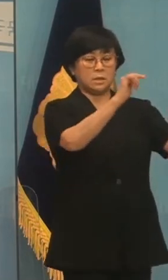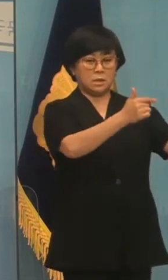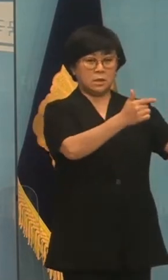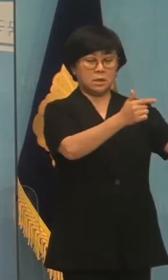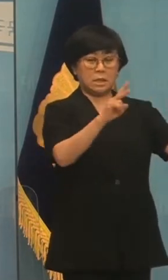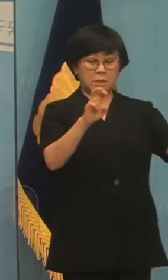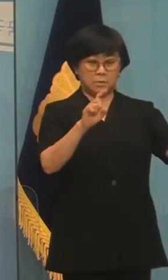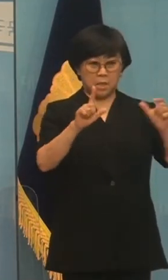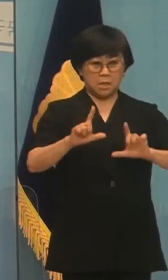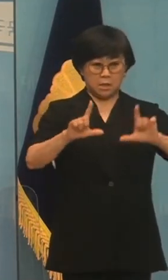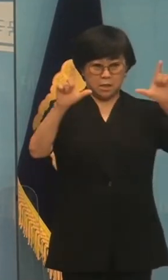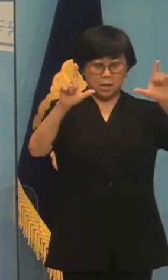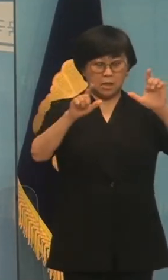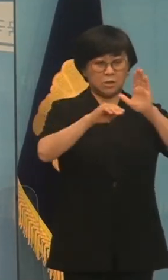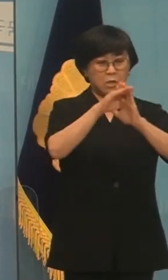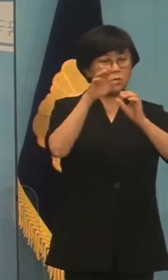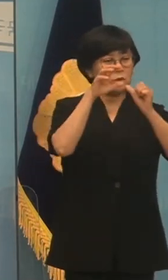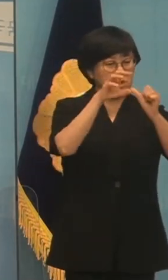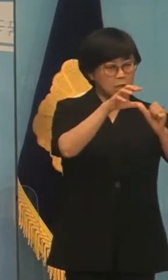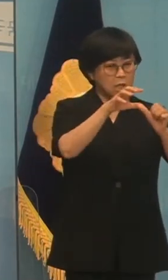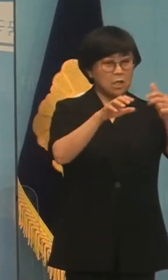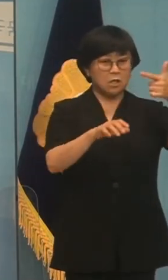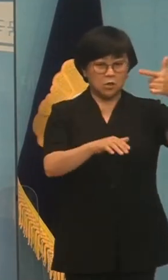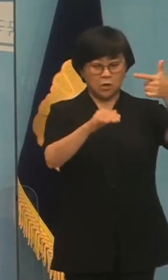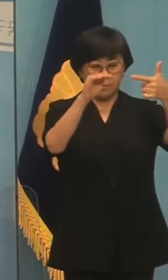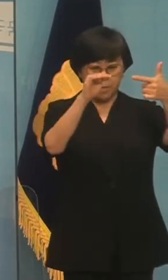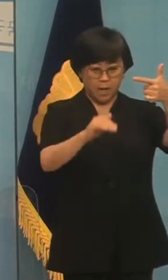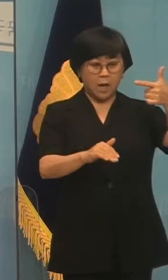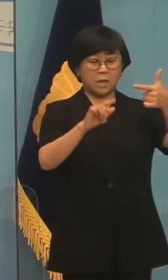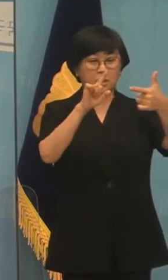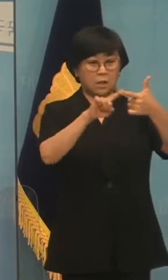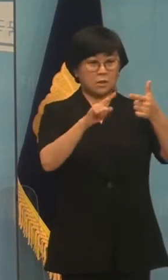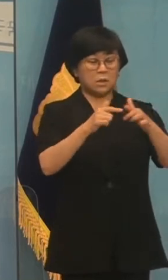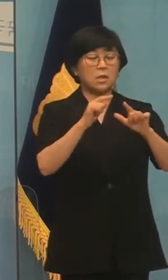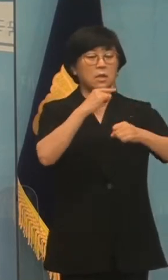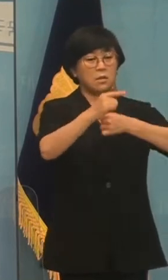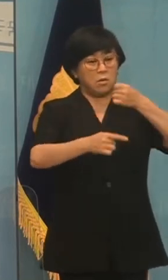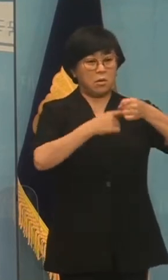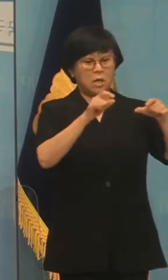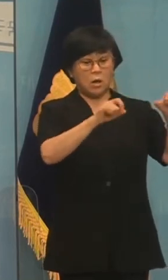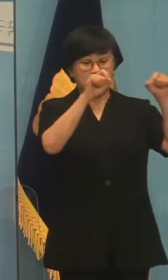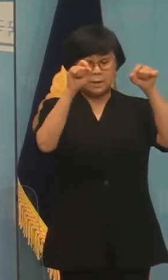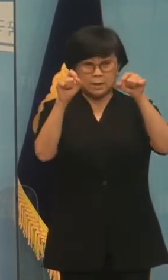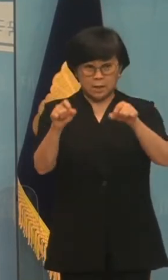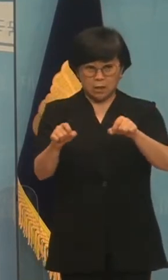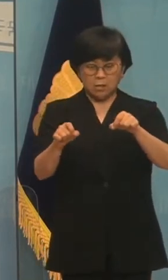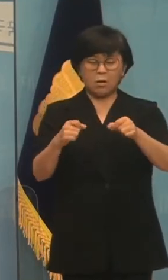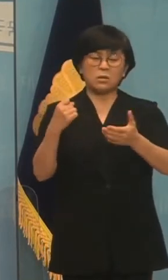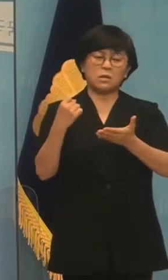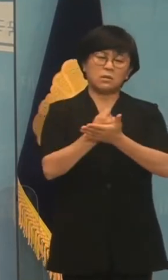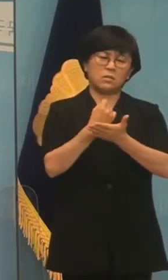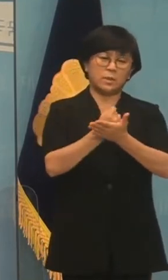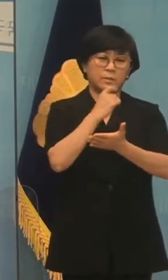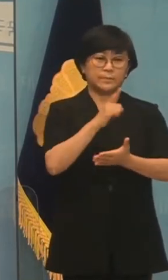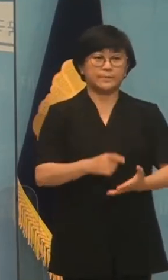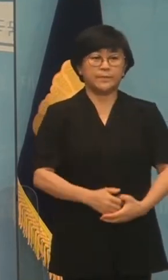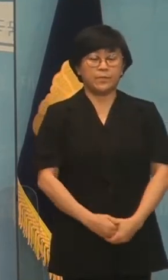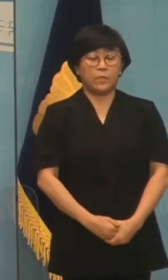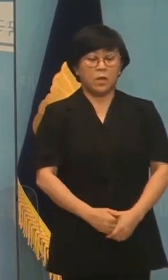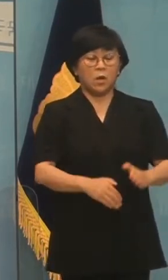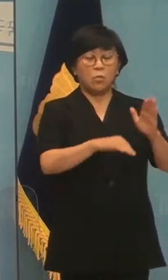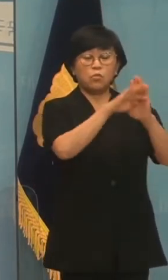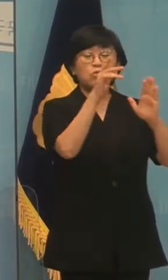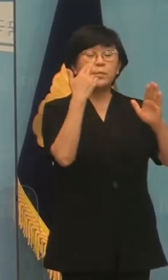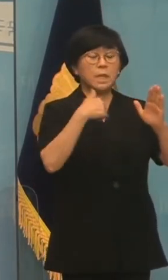지난 21일 대북제재 관련 6건의 행정명령을 1년간 연장한 것은 유감스러운 대목입니다. 북미